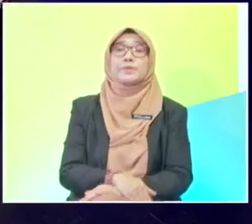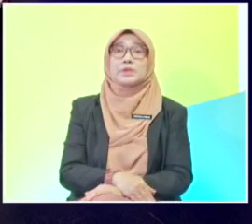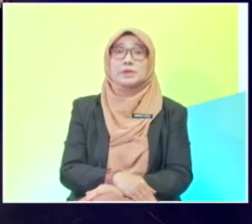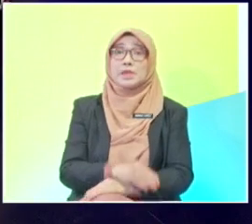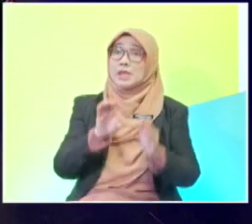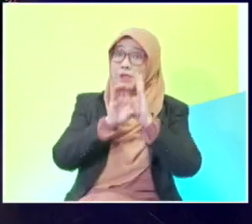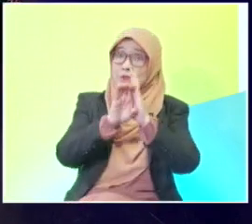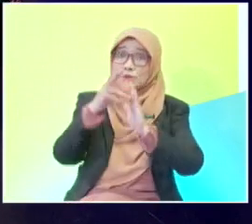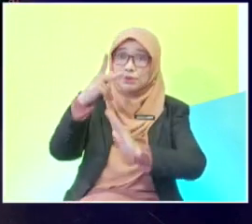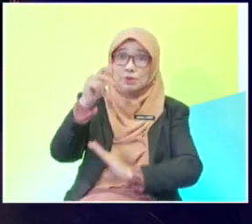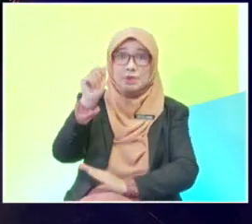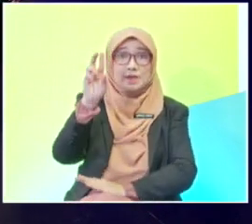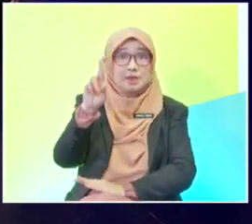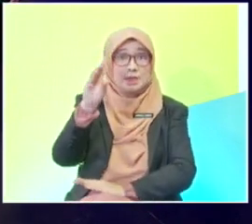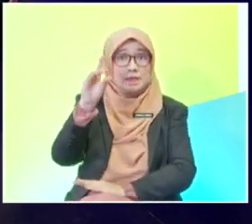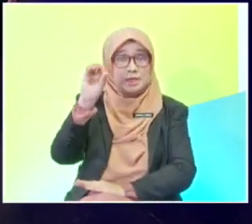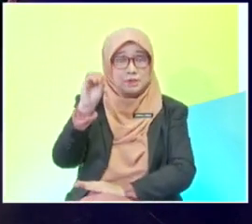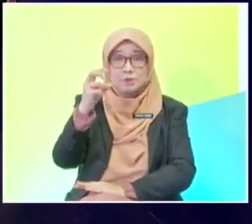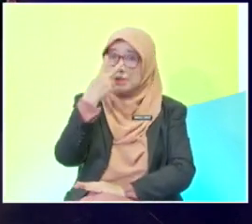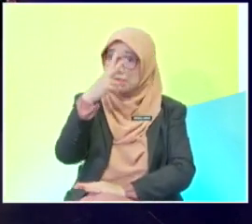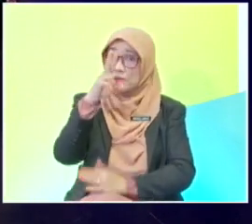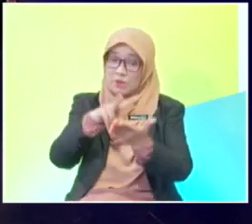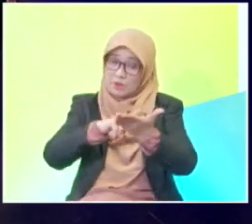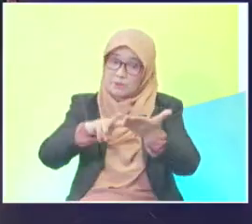Kita sama-sama saksikan. Menarik. Jom kita sama-sama saksikan.